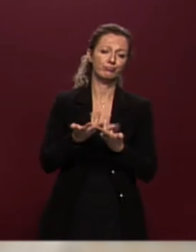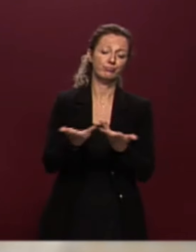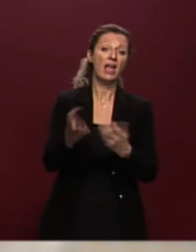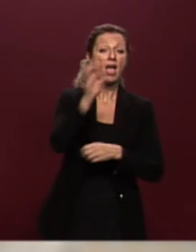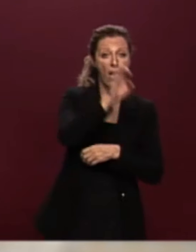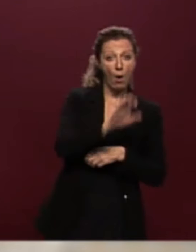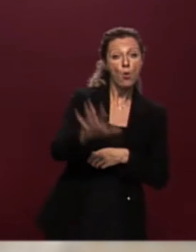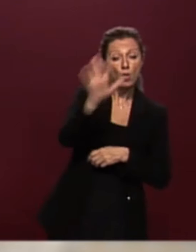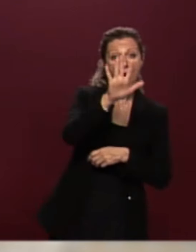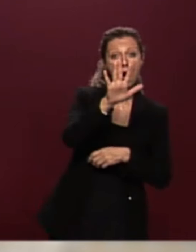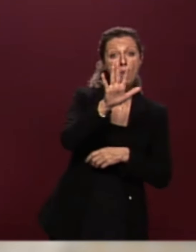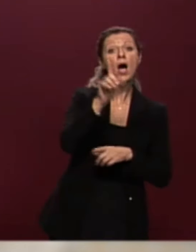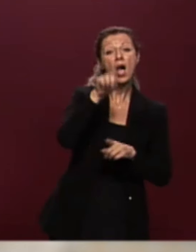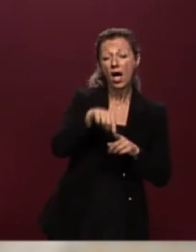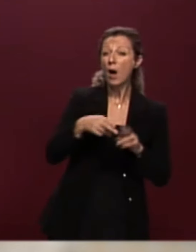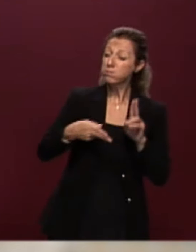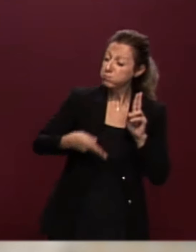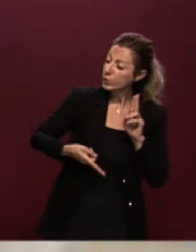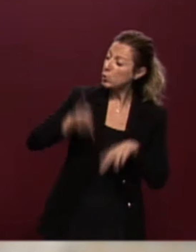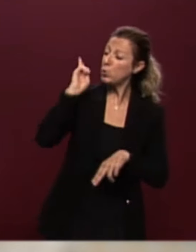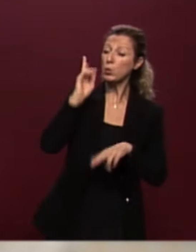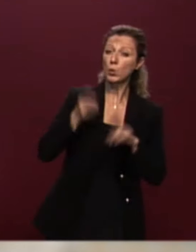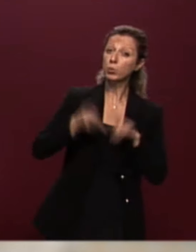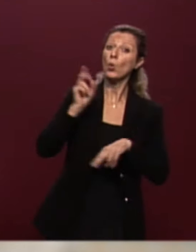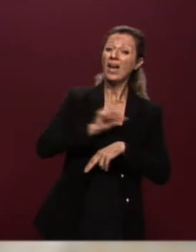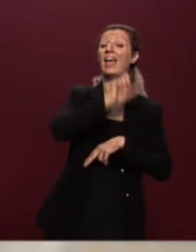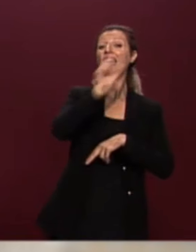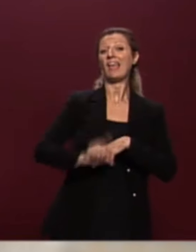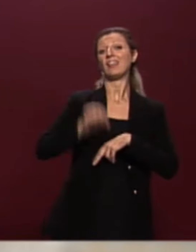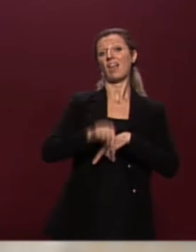Europa e soprattutto in Italia.